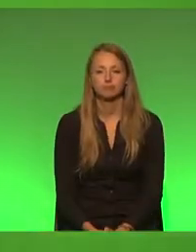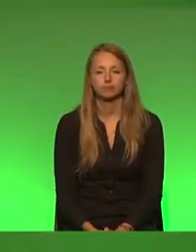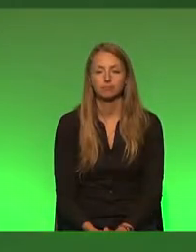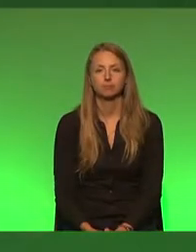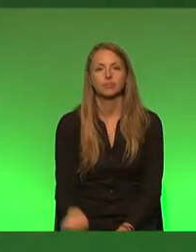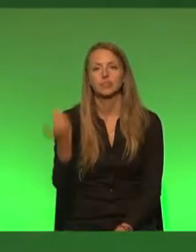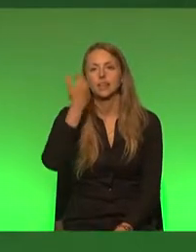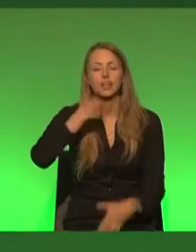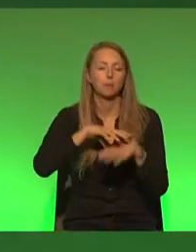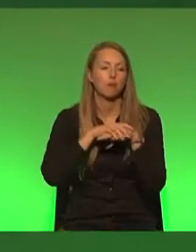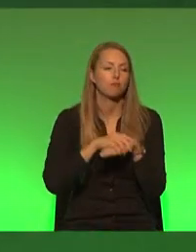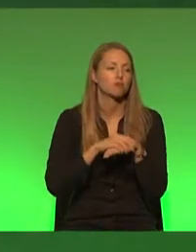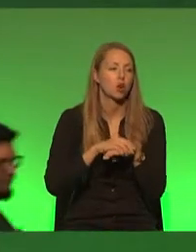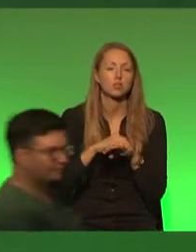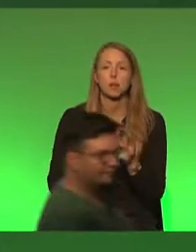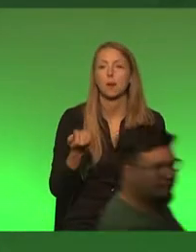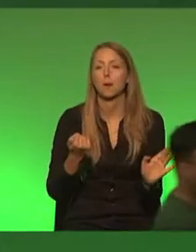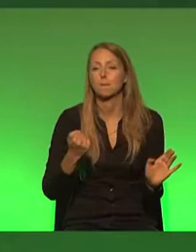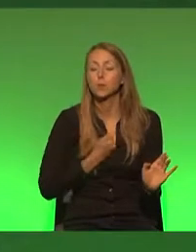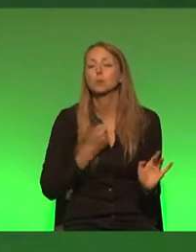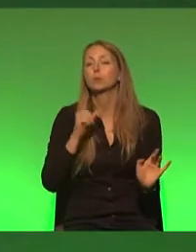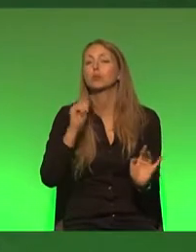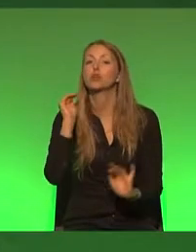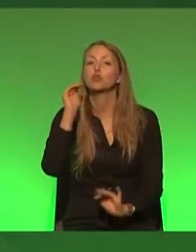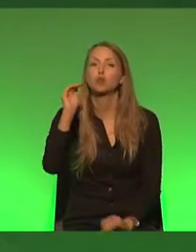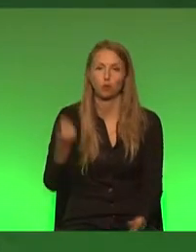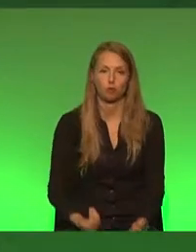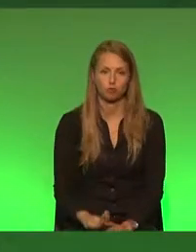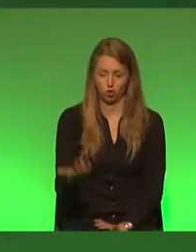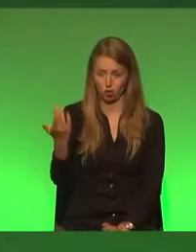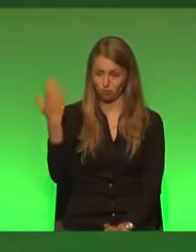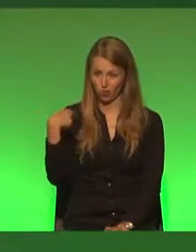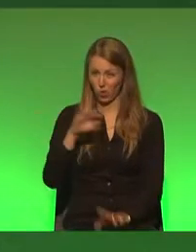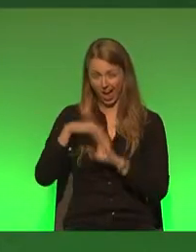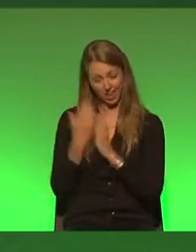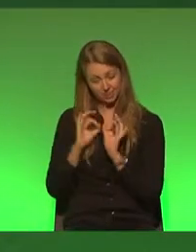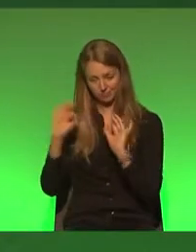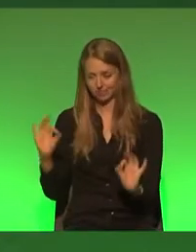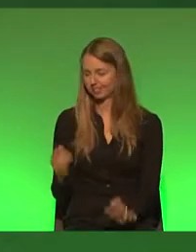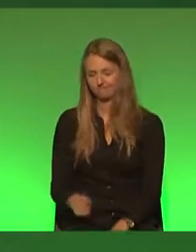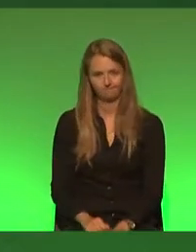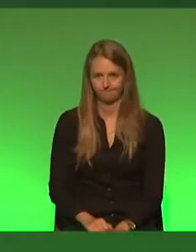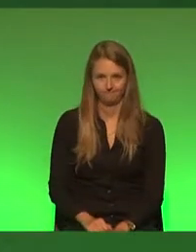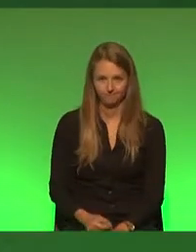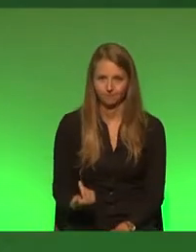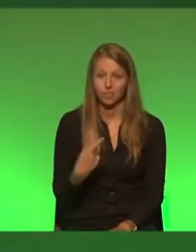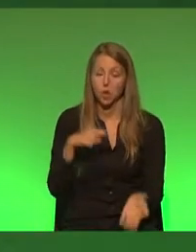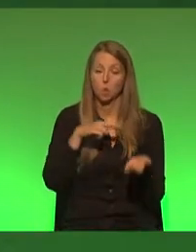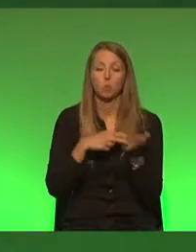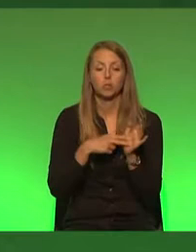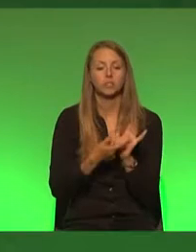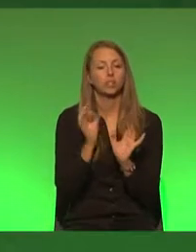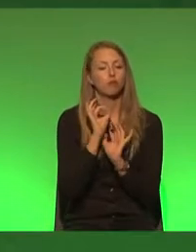Liebe Freundinnen und Freunde, Mut ist Zukunft, denn früher war nicht alles besser. Mutig ist eine Politik, die für etwas